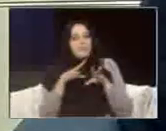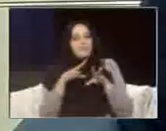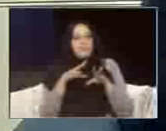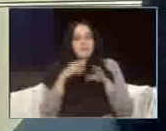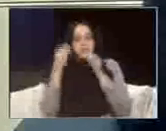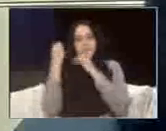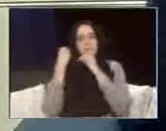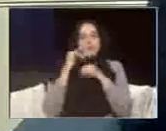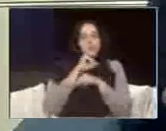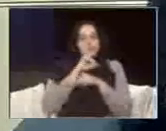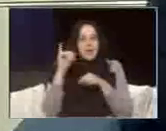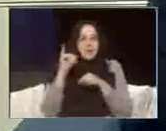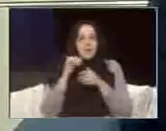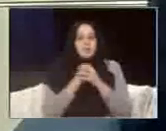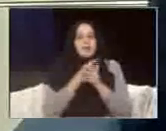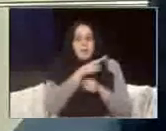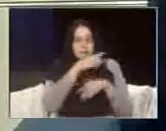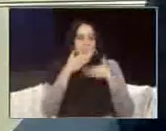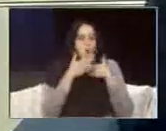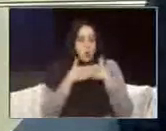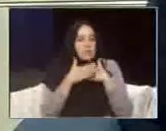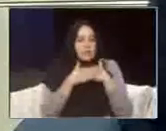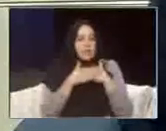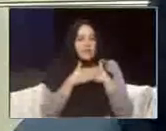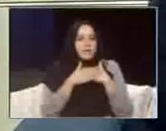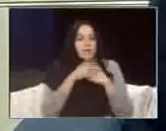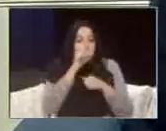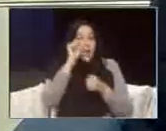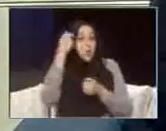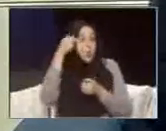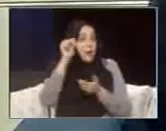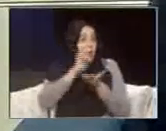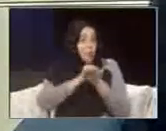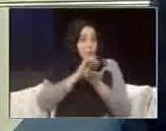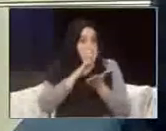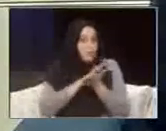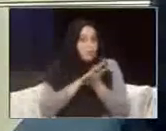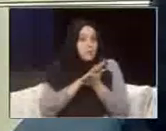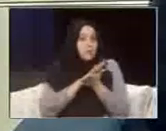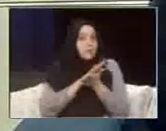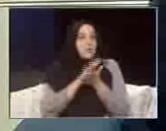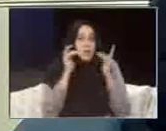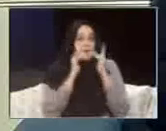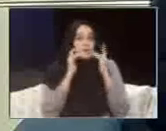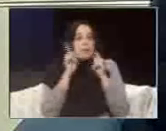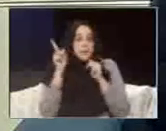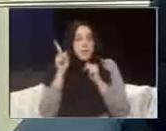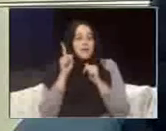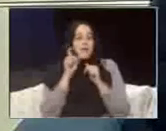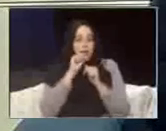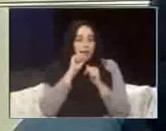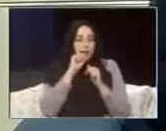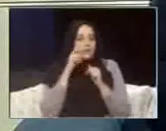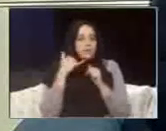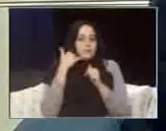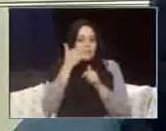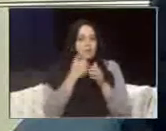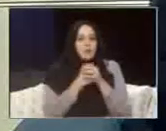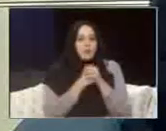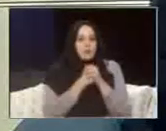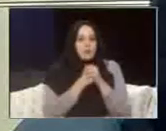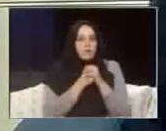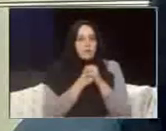عملا. الان تسمعي للتوجيه من الشيخ واترك الرقم ان شاء الله اللي يتواصل معك عليه، خلي رقمك. اي هذا